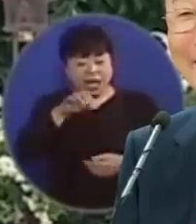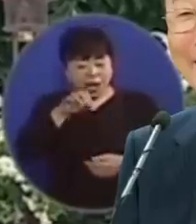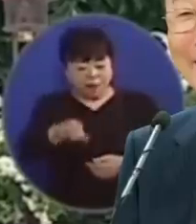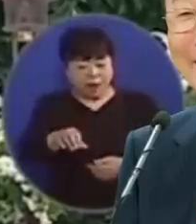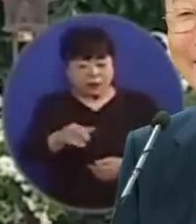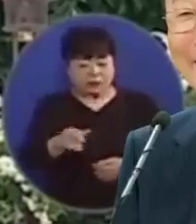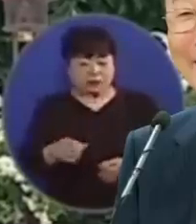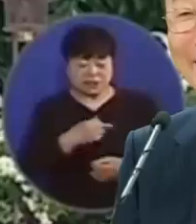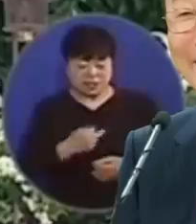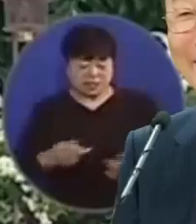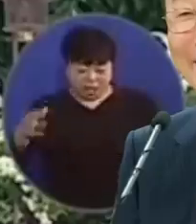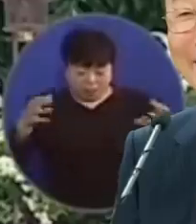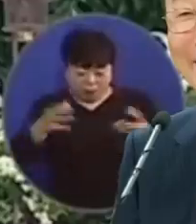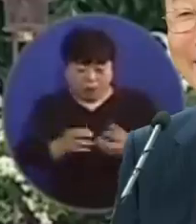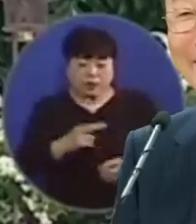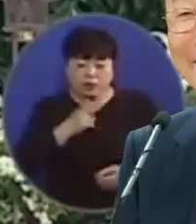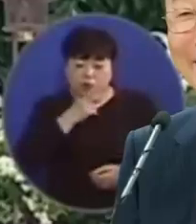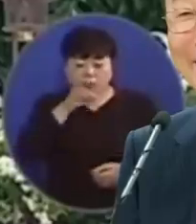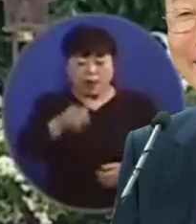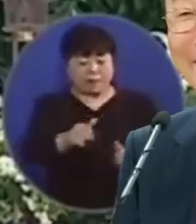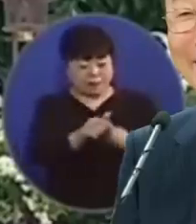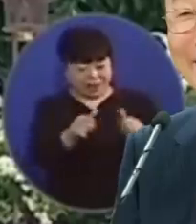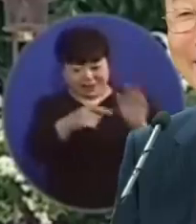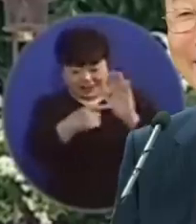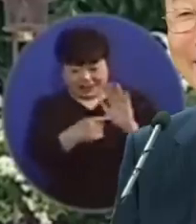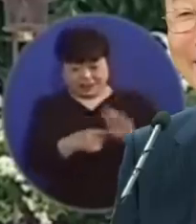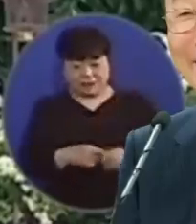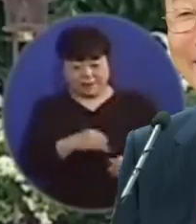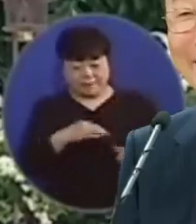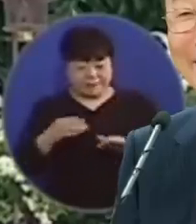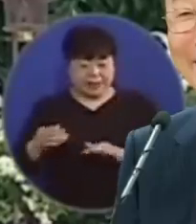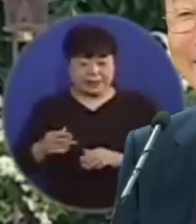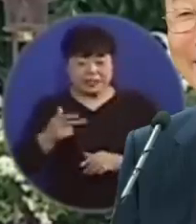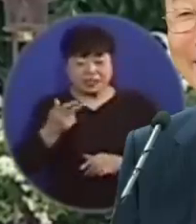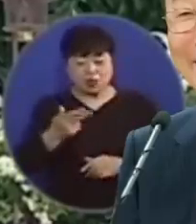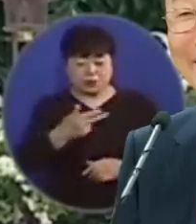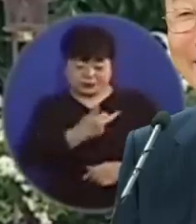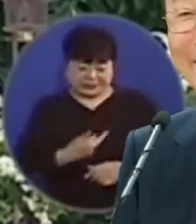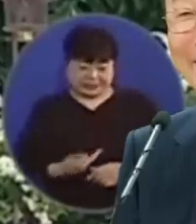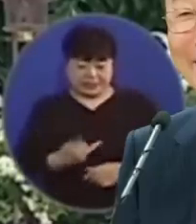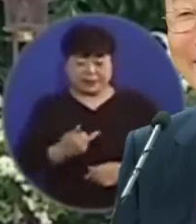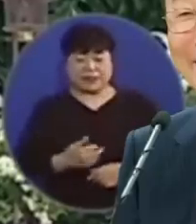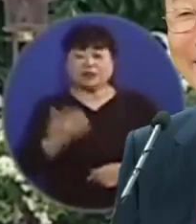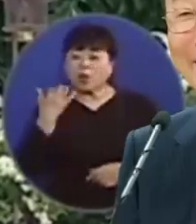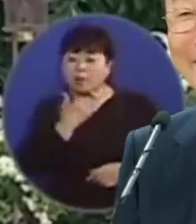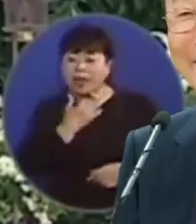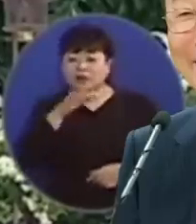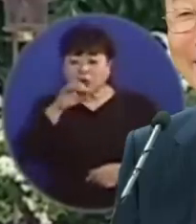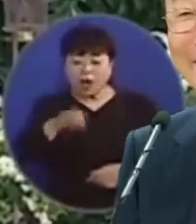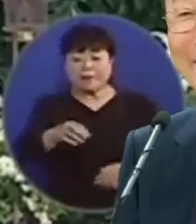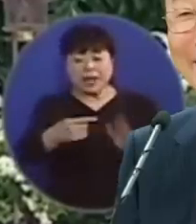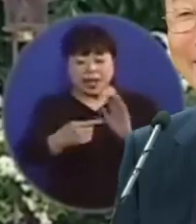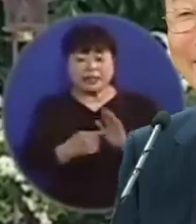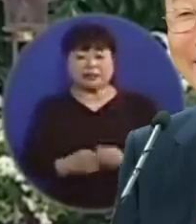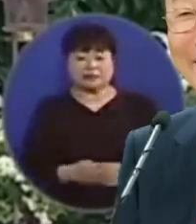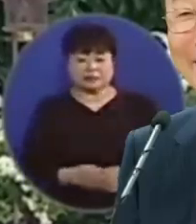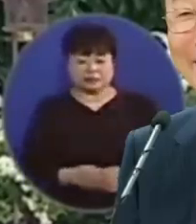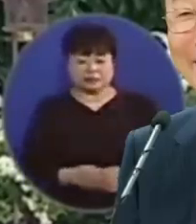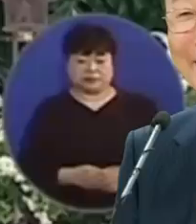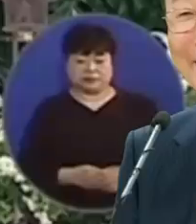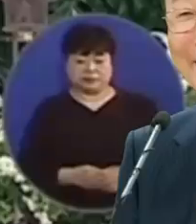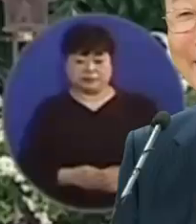모였을 때 의심하는 도마에게 나타나셨으며 갈릴리 바다에서 일곱 제자에게 나타나셨고 베드로에게 그 다음에는 500여